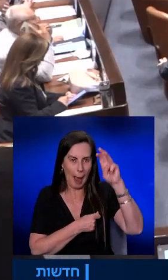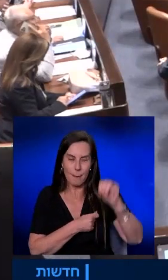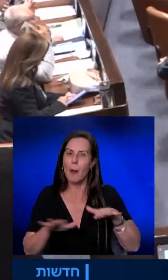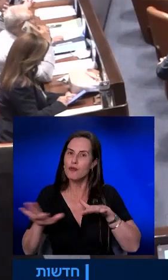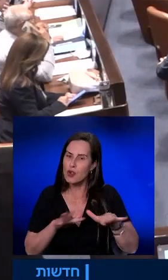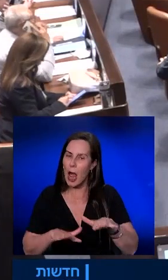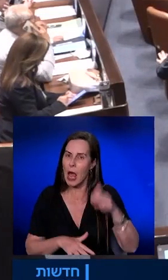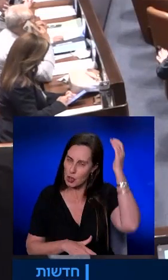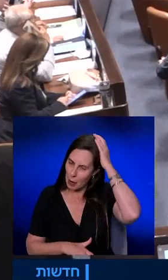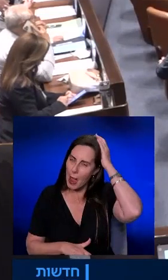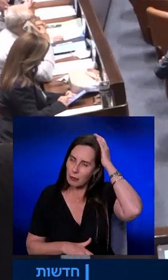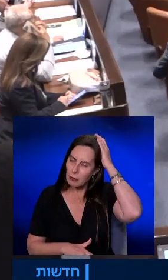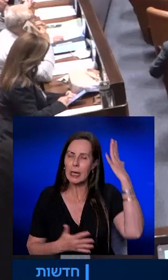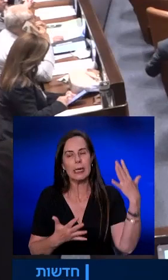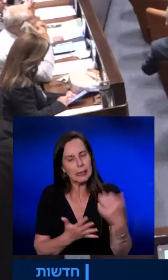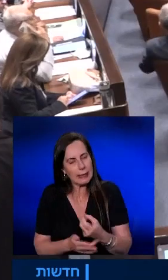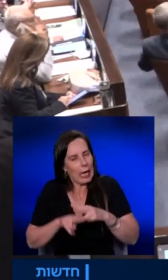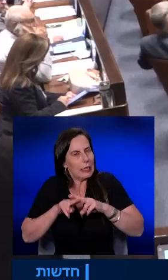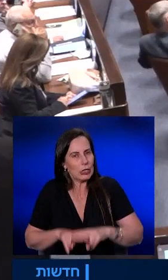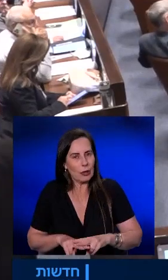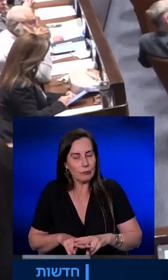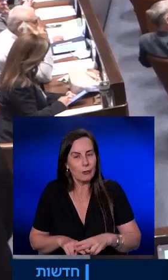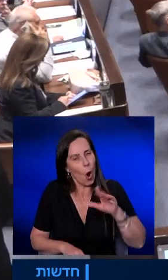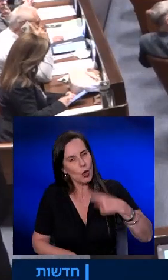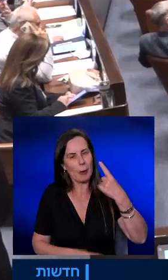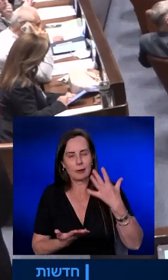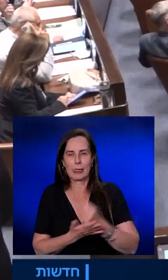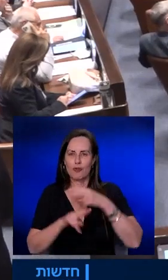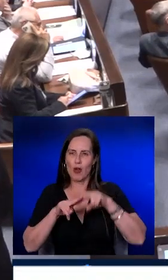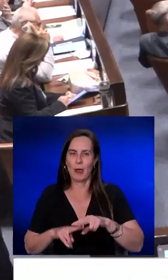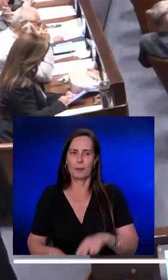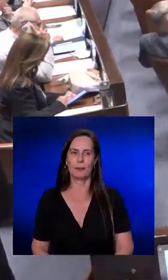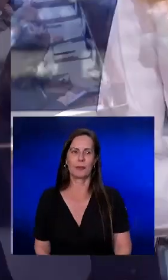של בנט הצליחה לשרוד עוד יום.